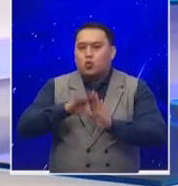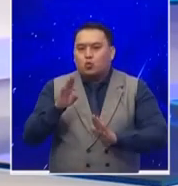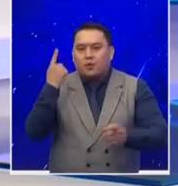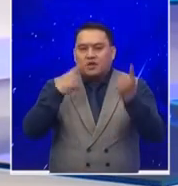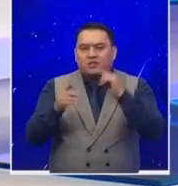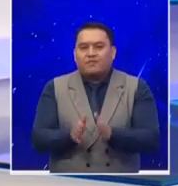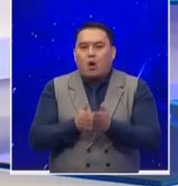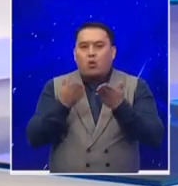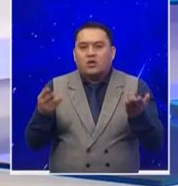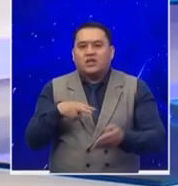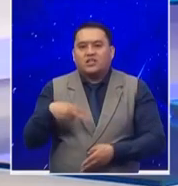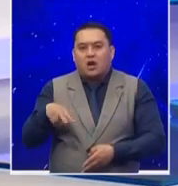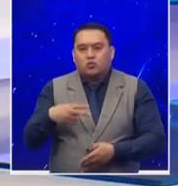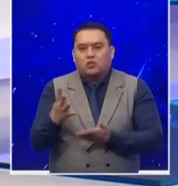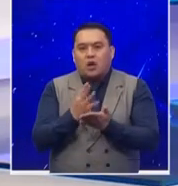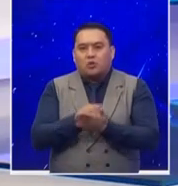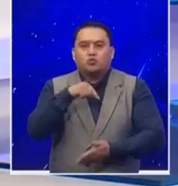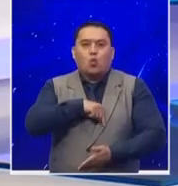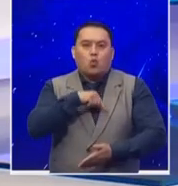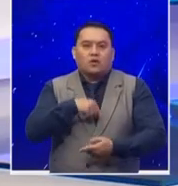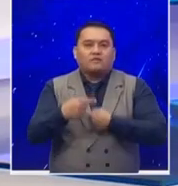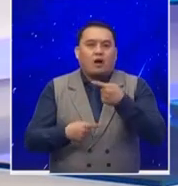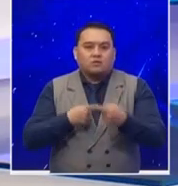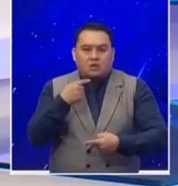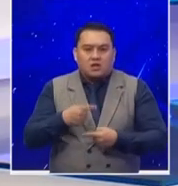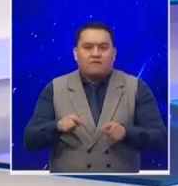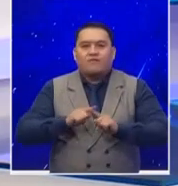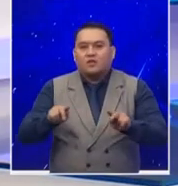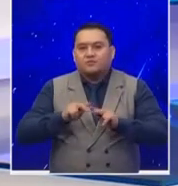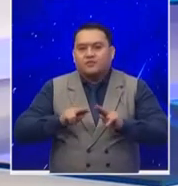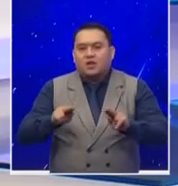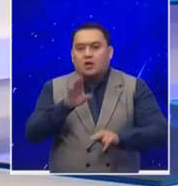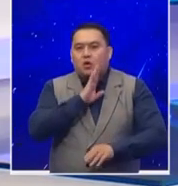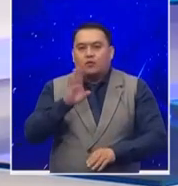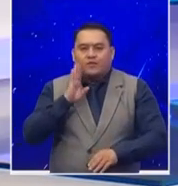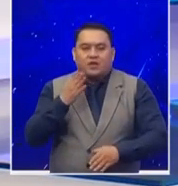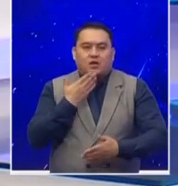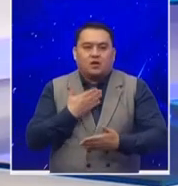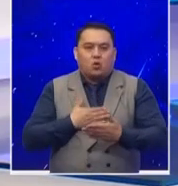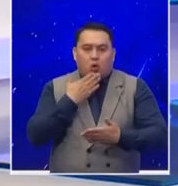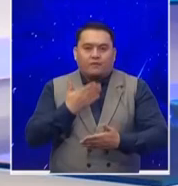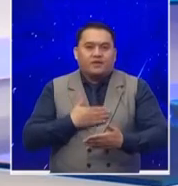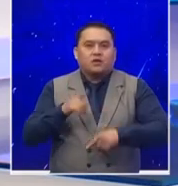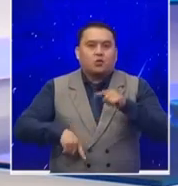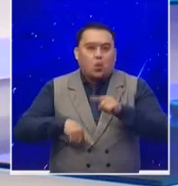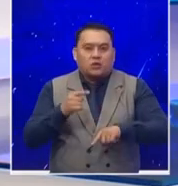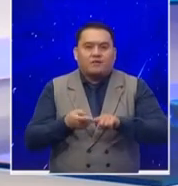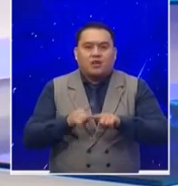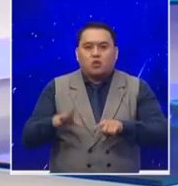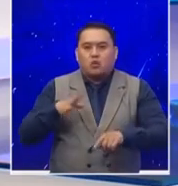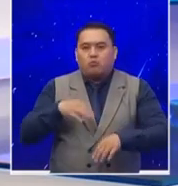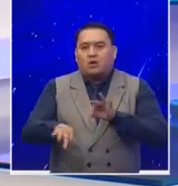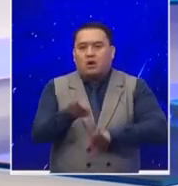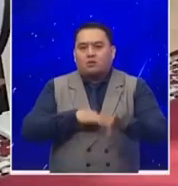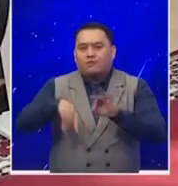произведений национальной литературы, сохранение духовного наследия, а также воспитание патриотизма и нравственности молодежи. Напомним, данный